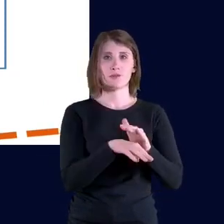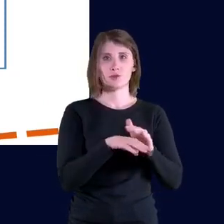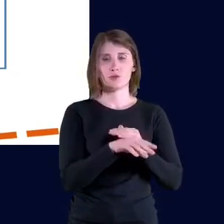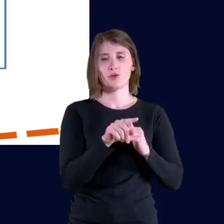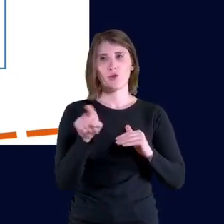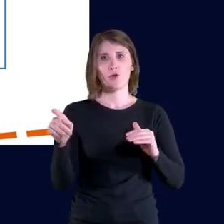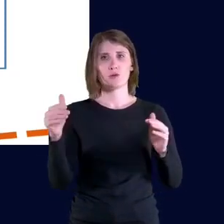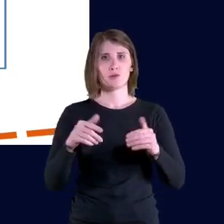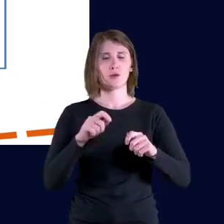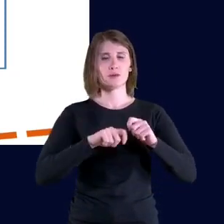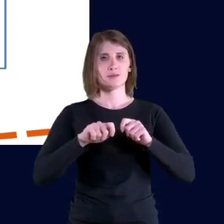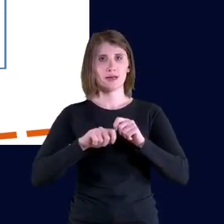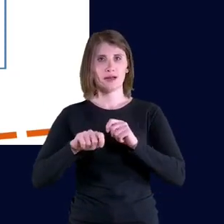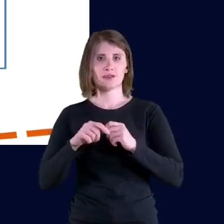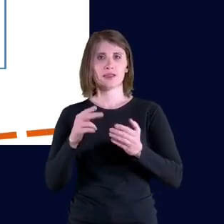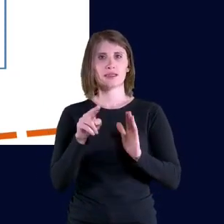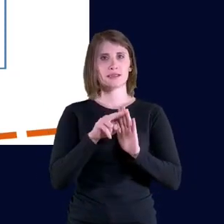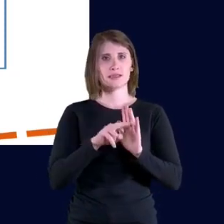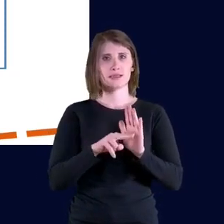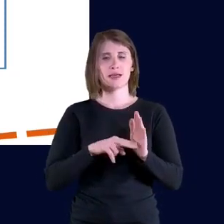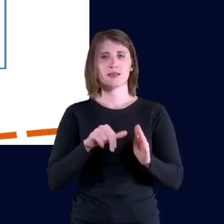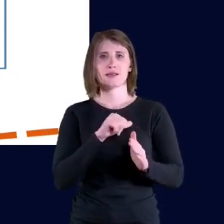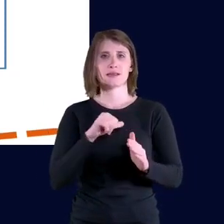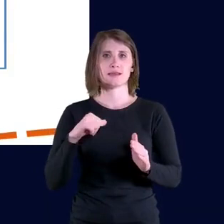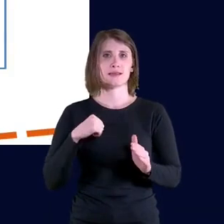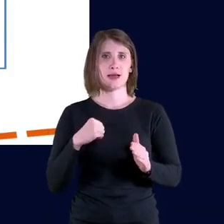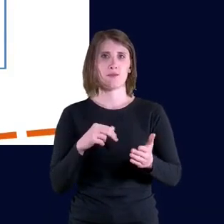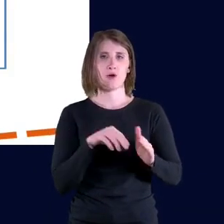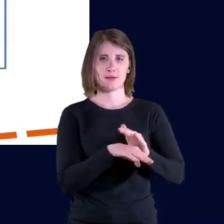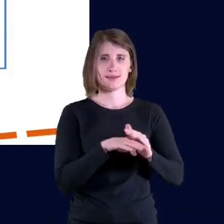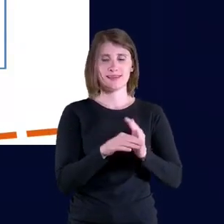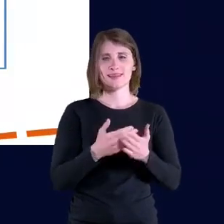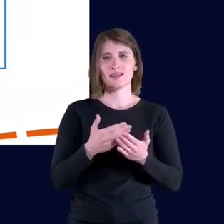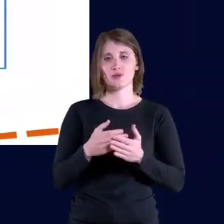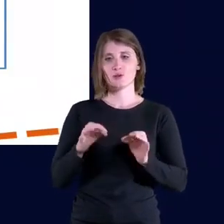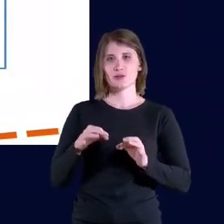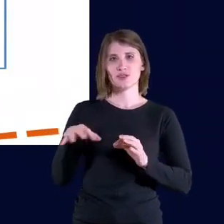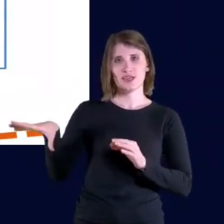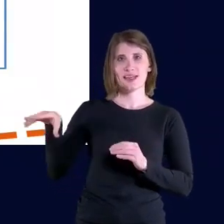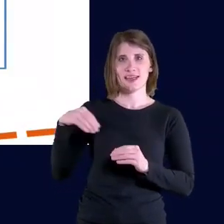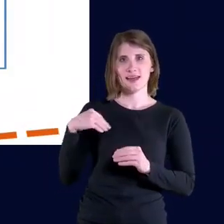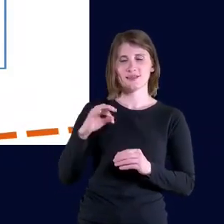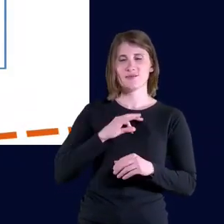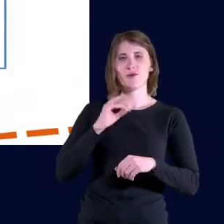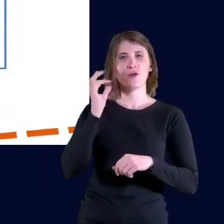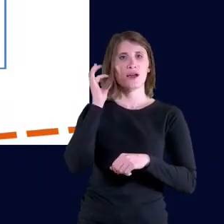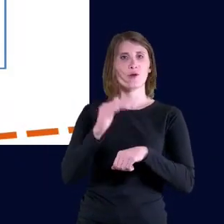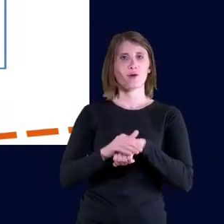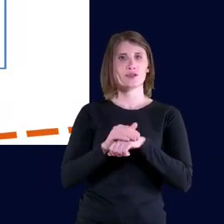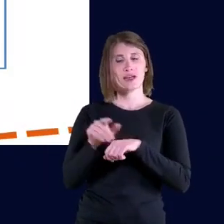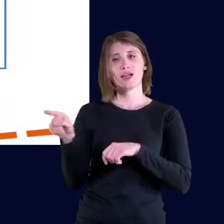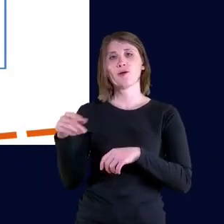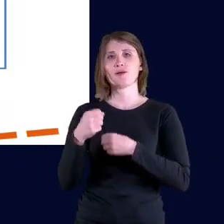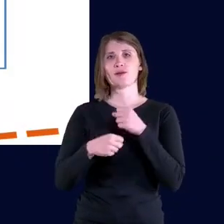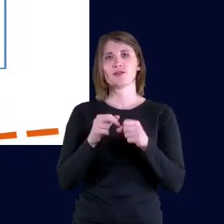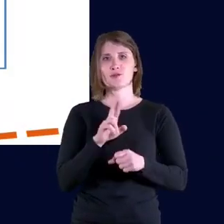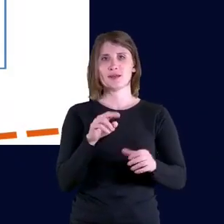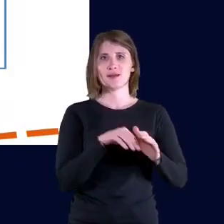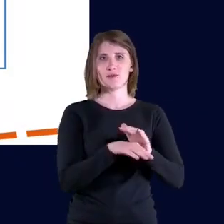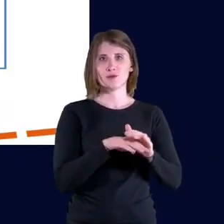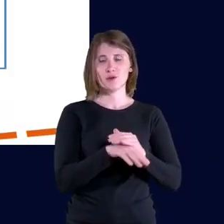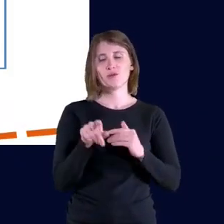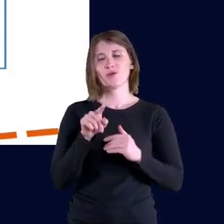zasady samorealizacji dlatego właśnie dzisiaj ze mną moja koleżanka która pracuje przy repozytorium i